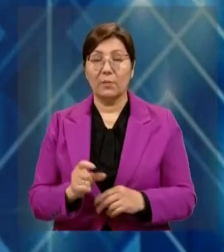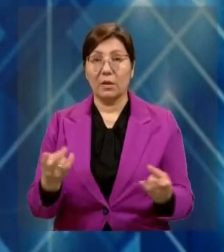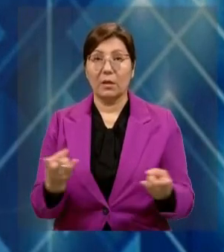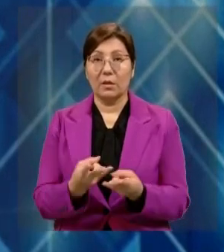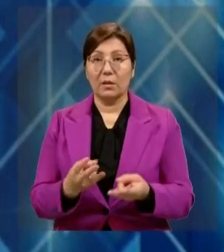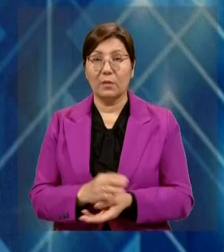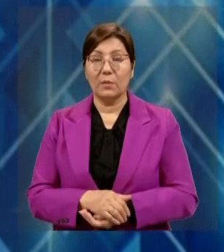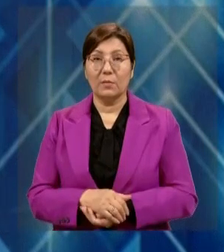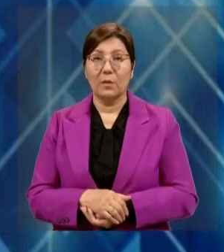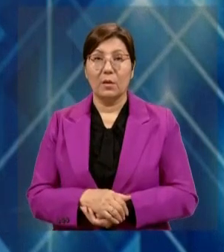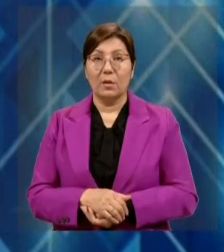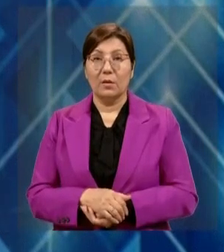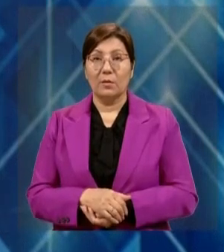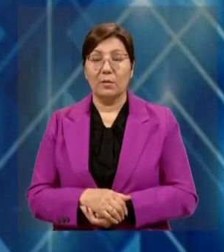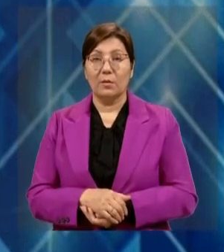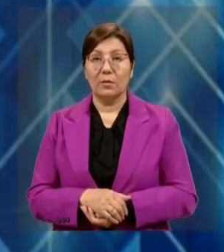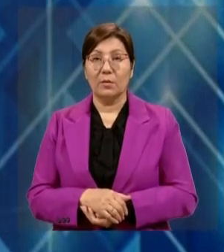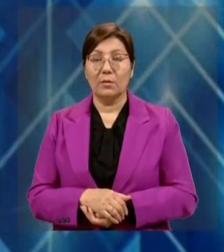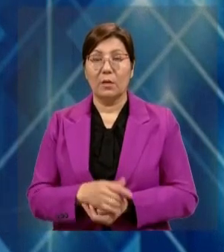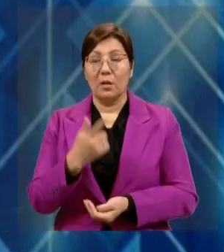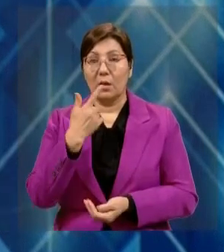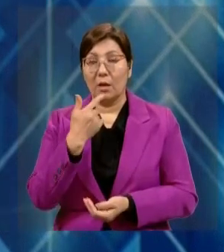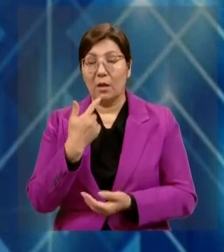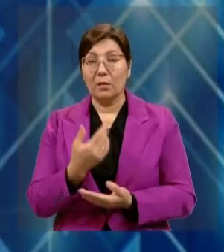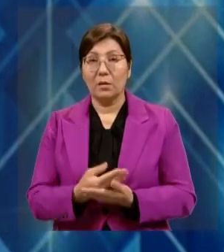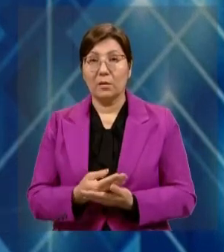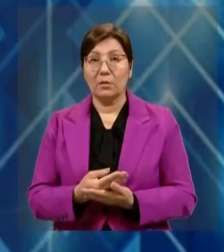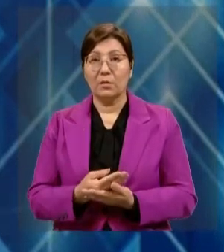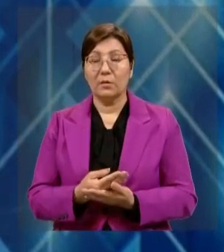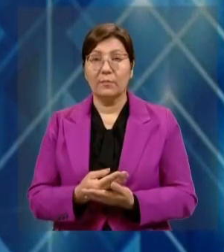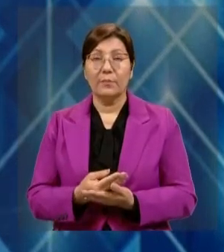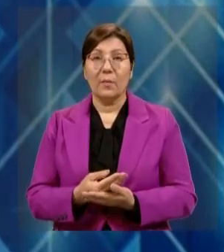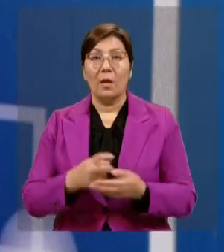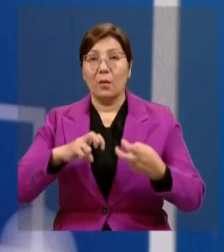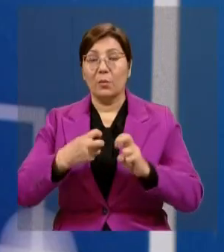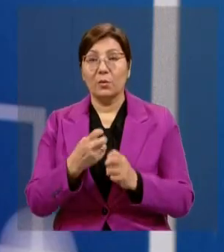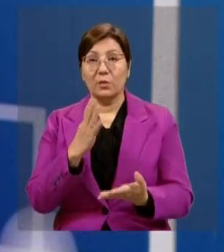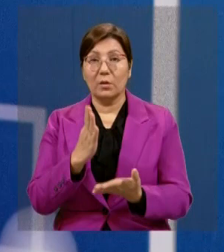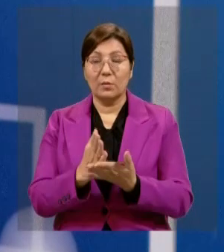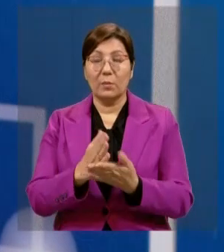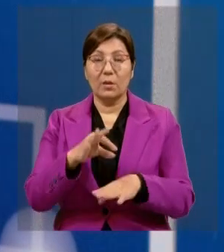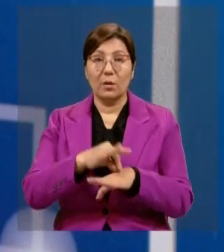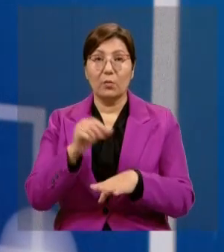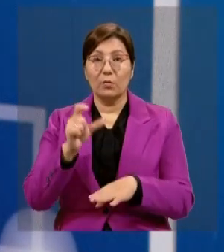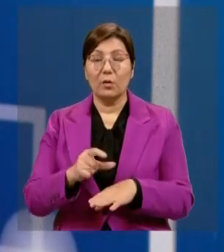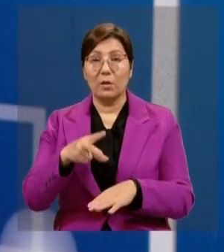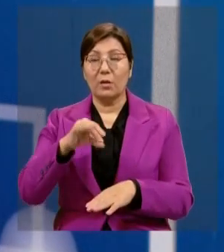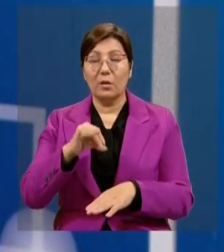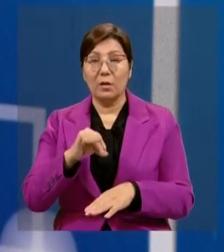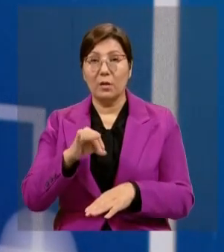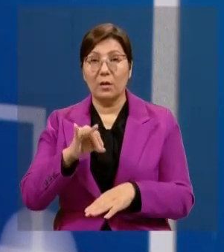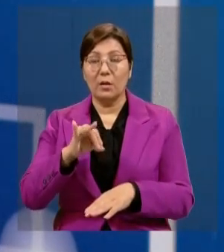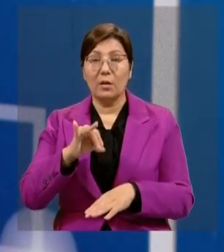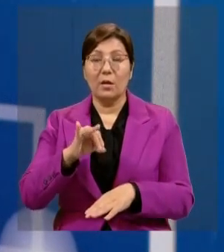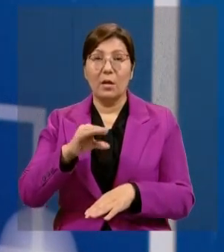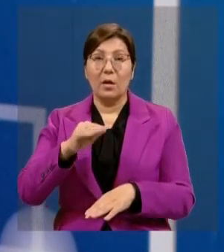әсіресе. Оның ішінде біз айтатын болсақ, қан жасушаларының түзілуінің бұзылыстары бар аурулар, мысалға лимфома, лейкоз,